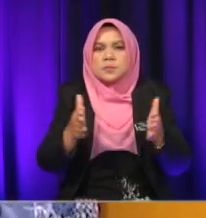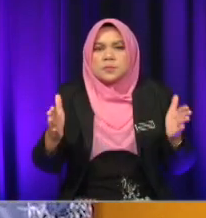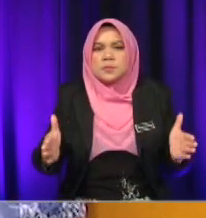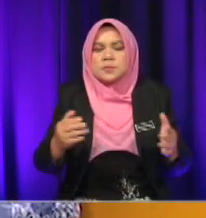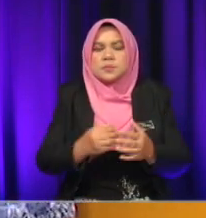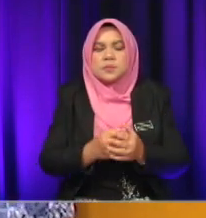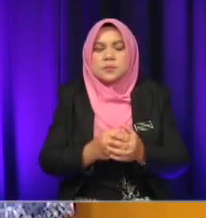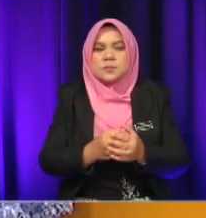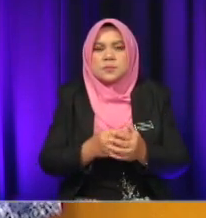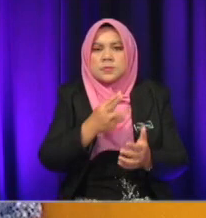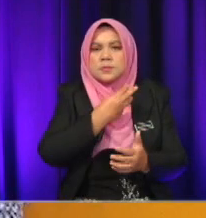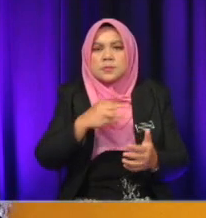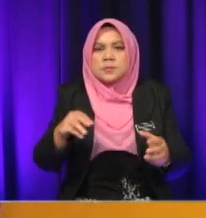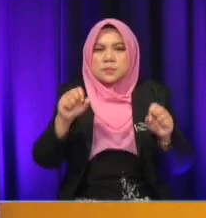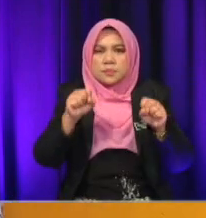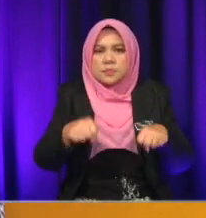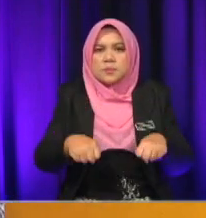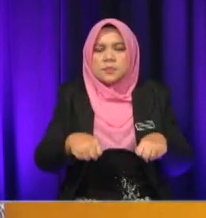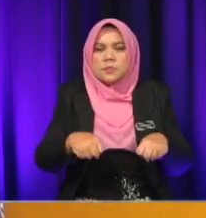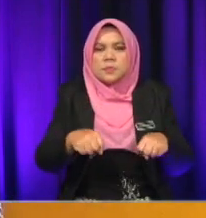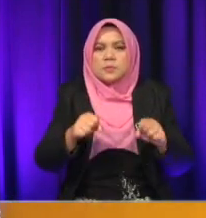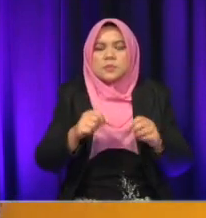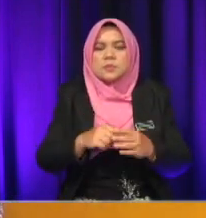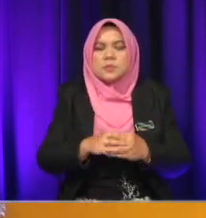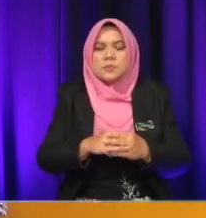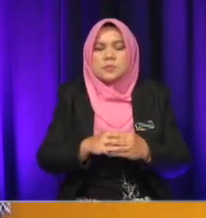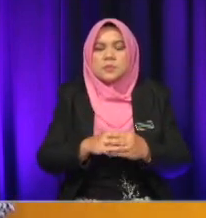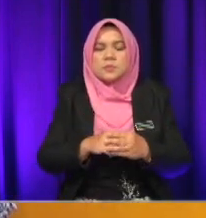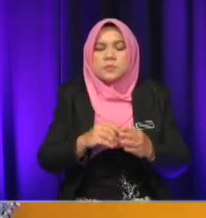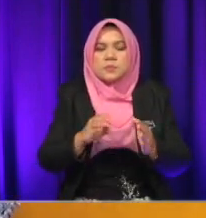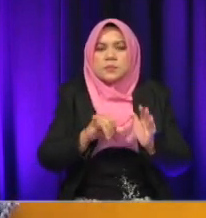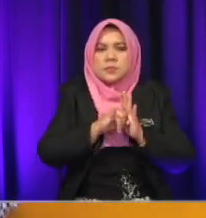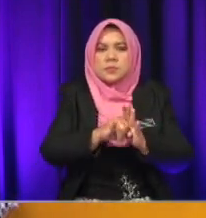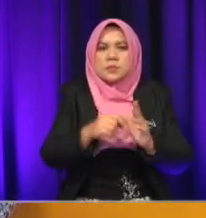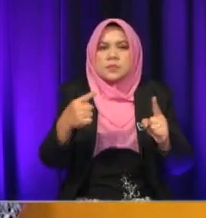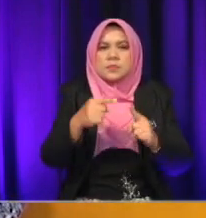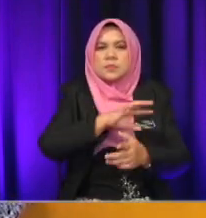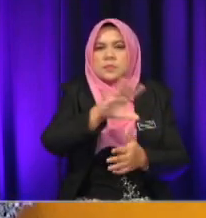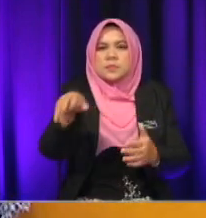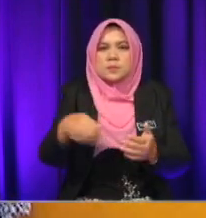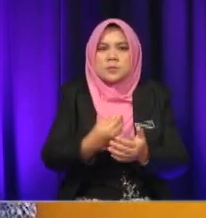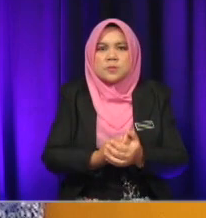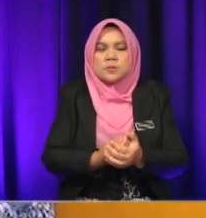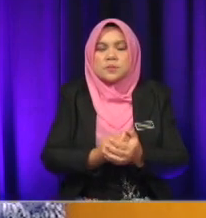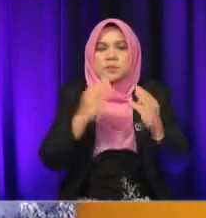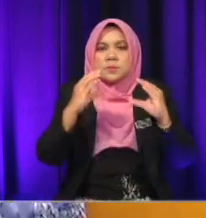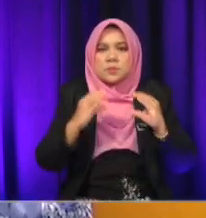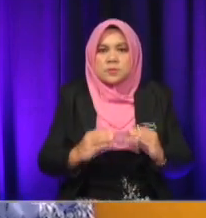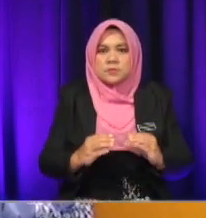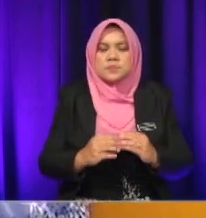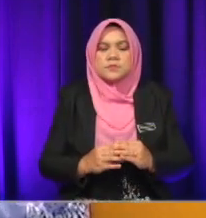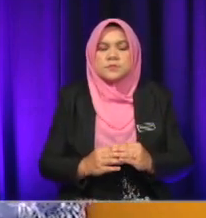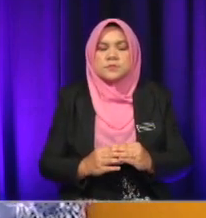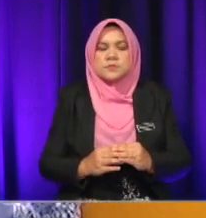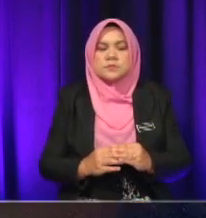tu mereka mampu untuk membiayai iklan di semua platform. Betul. Jadi dia kan